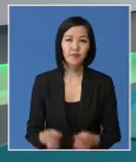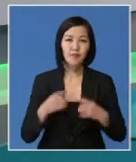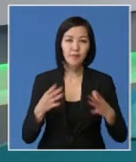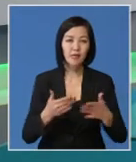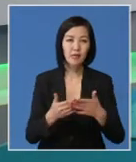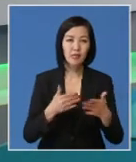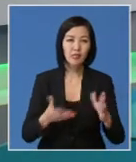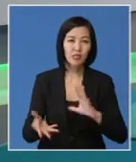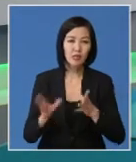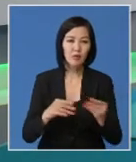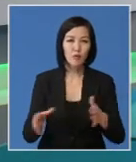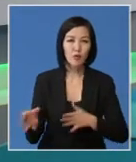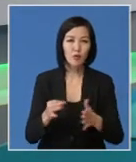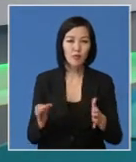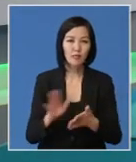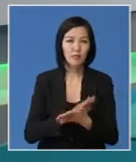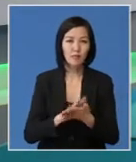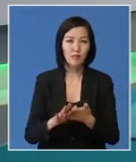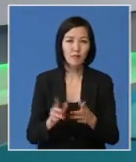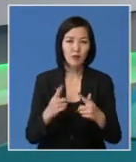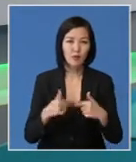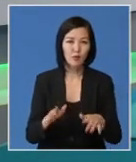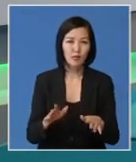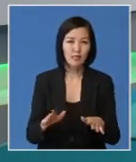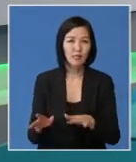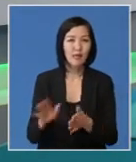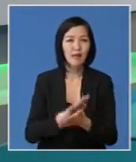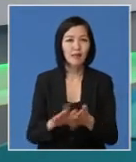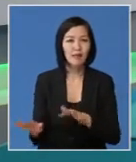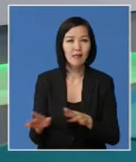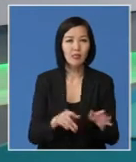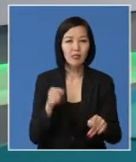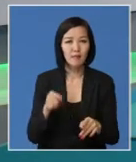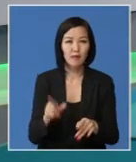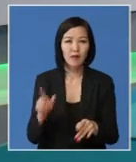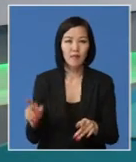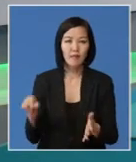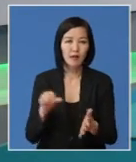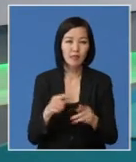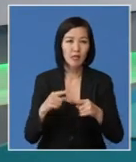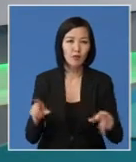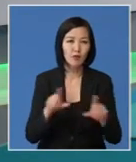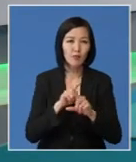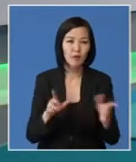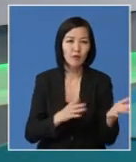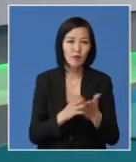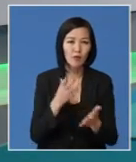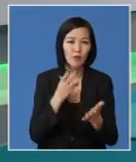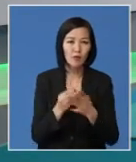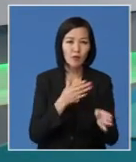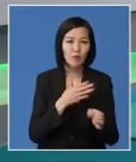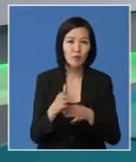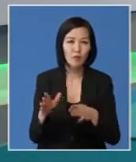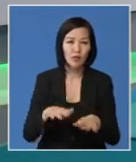Мереке қарсаңында жалпы облыстық сенбілік ұйымдастырылды. Тазалық шарасына мыңдаған адам қатысты. Әртүрлі мекеменің қызметкерлері өздеріне бөлініп